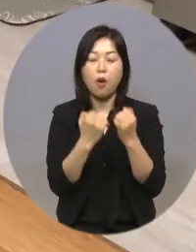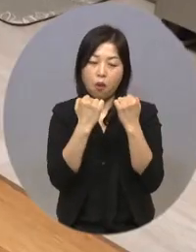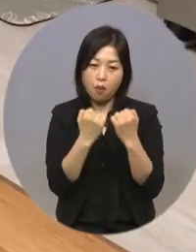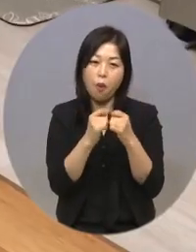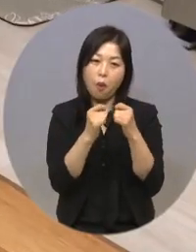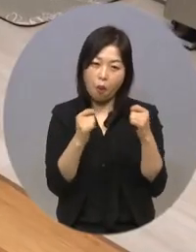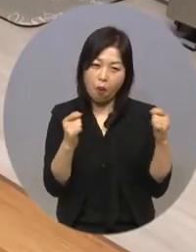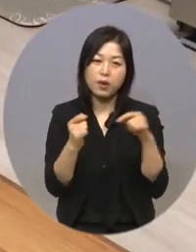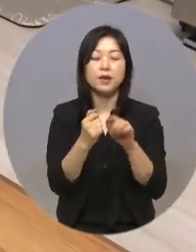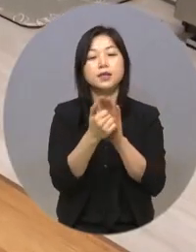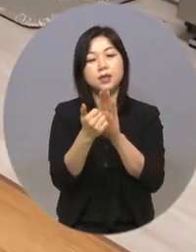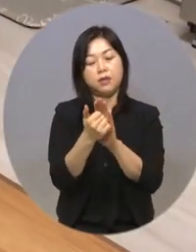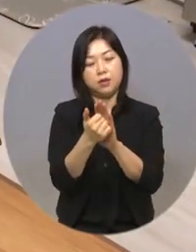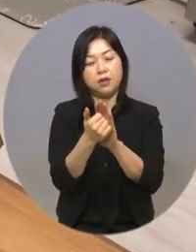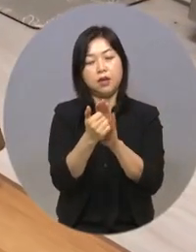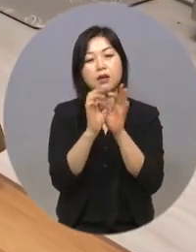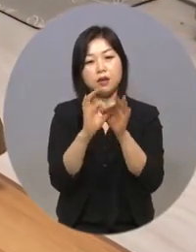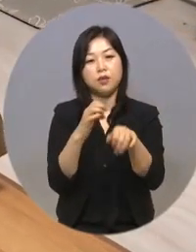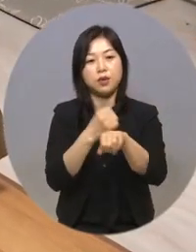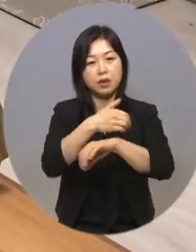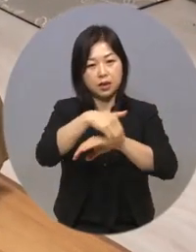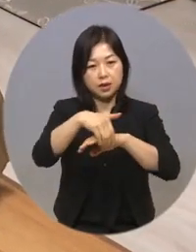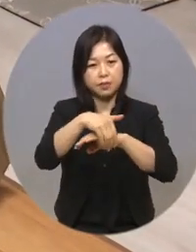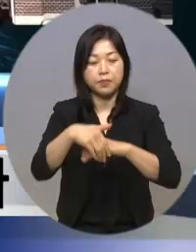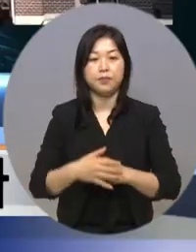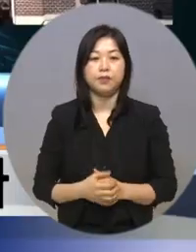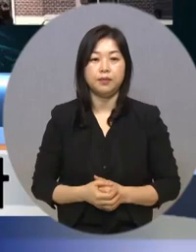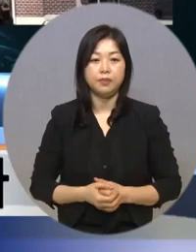방침입니다. 복지TV 뉴스 이가연입니다.